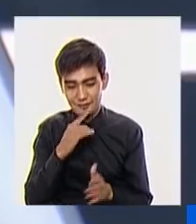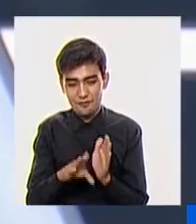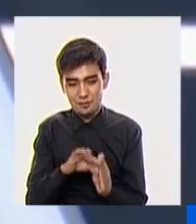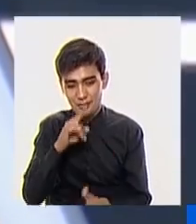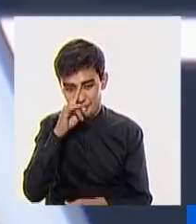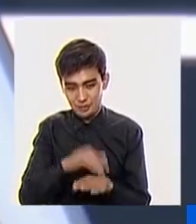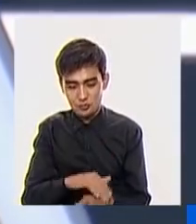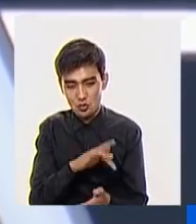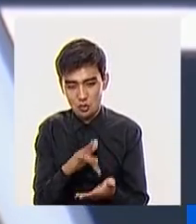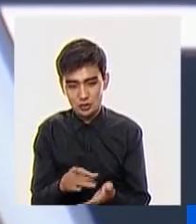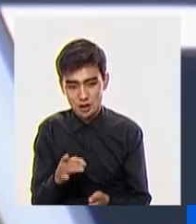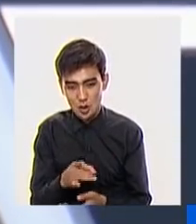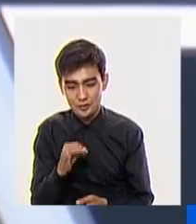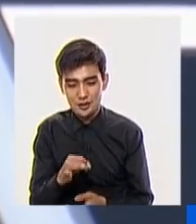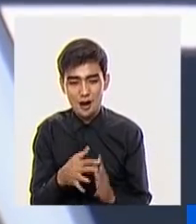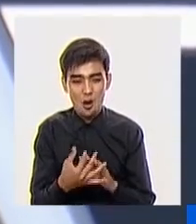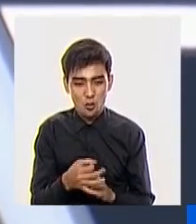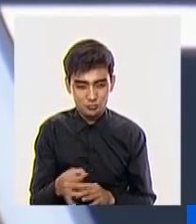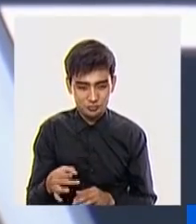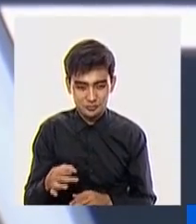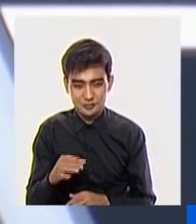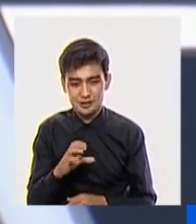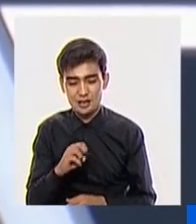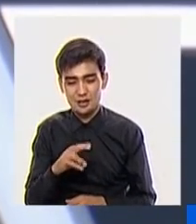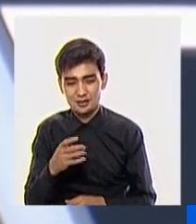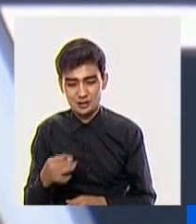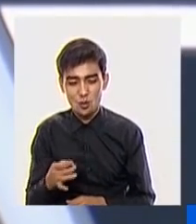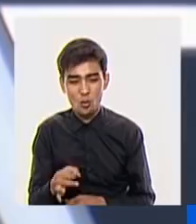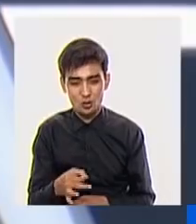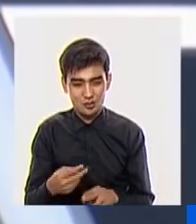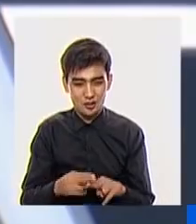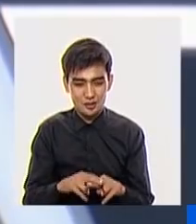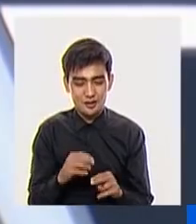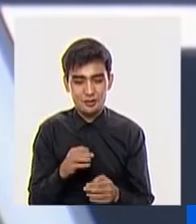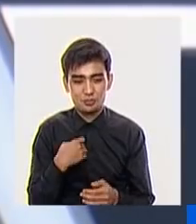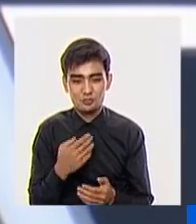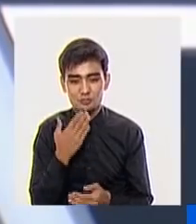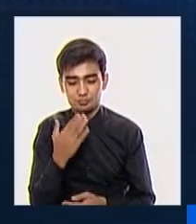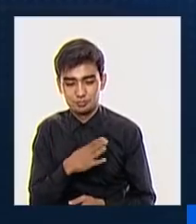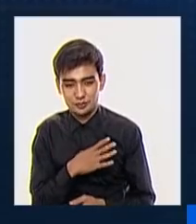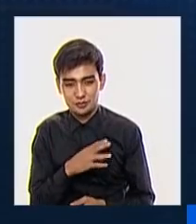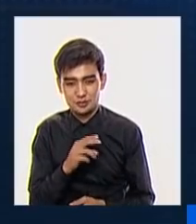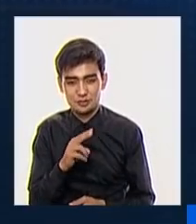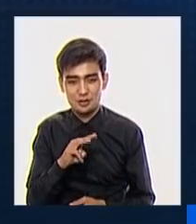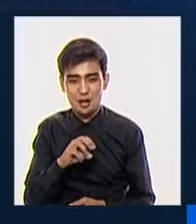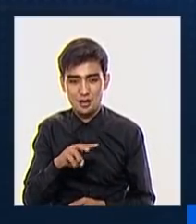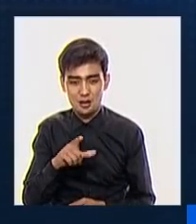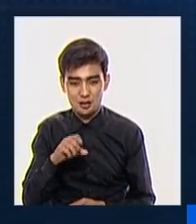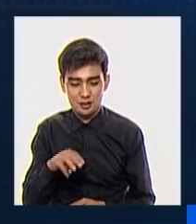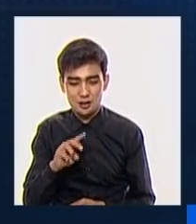акимов городов районного значения, сел, поселков, сельских округов? Дать оценку этому событию мы попросили политолога Талгата